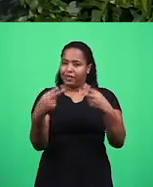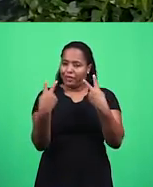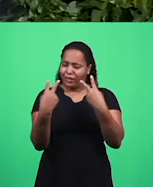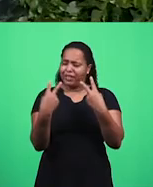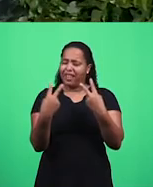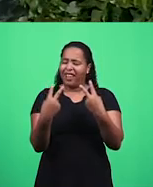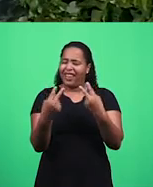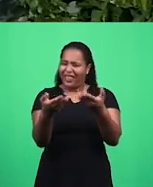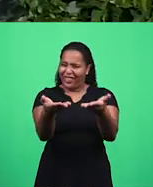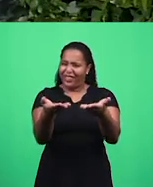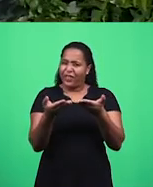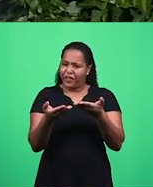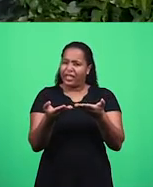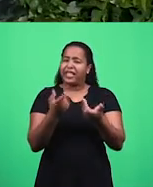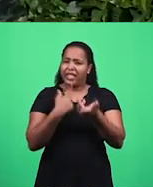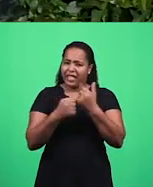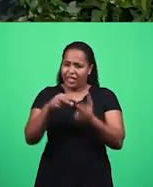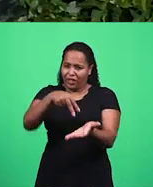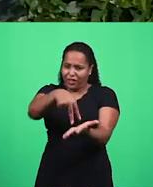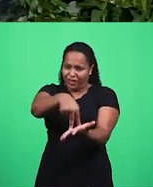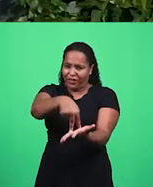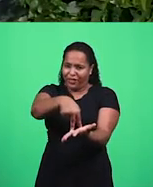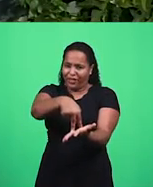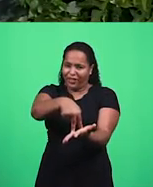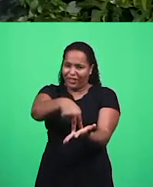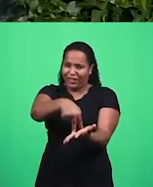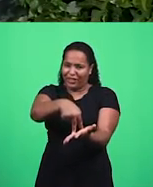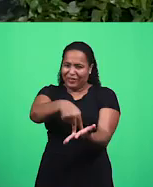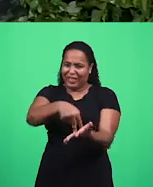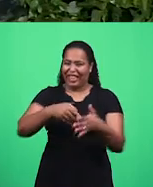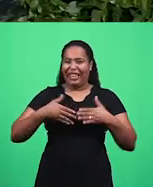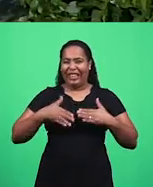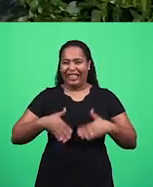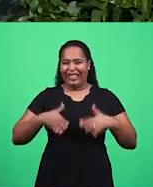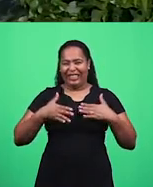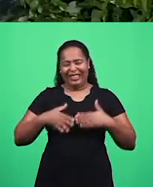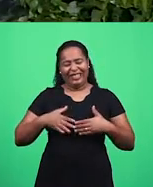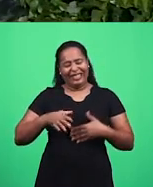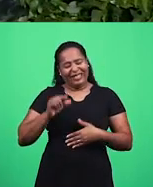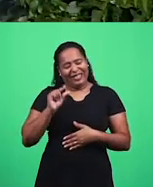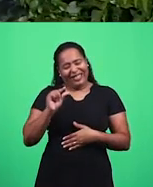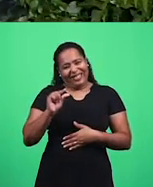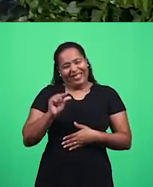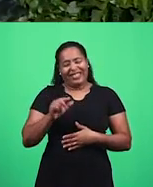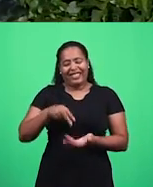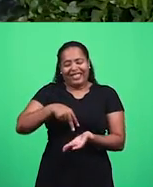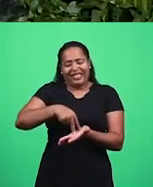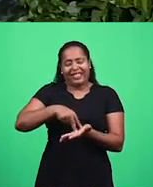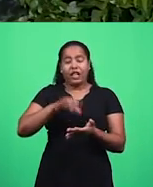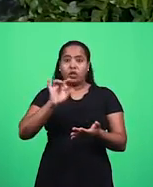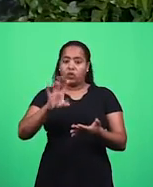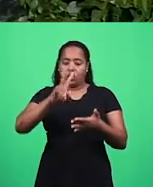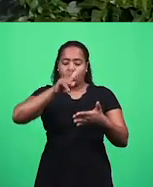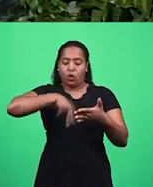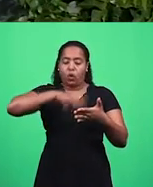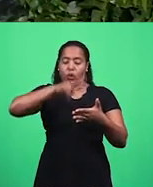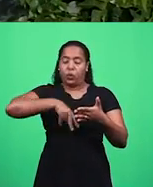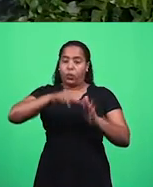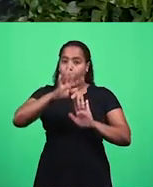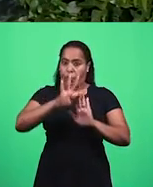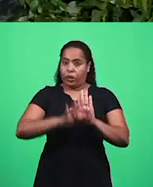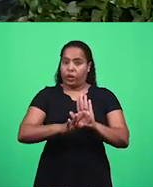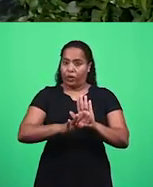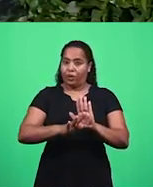кто здесь, кто хочет даже встать. Давайте мы встанем, чтобы